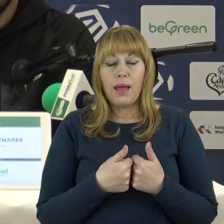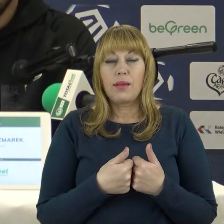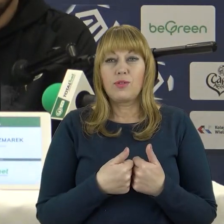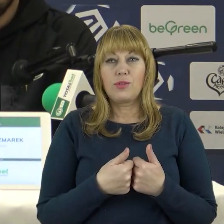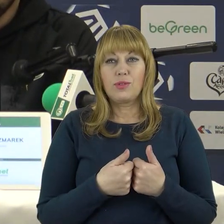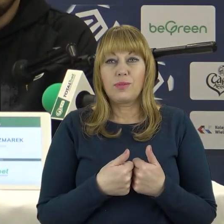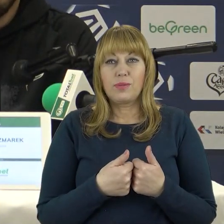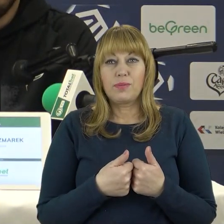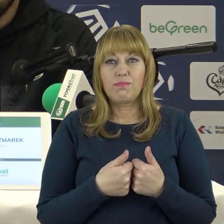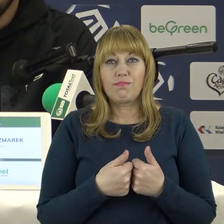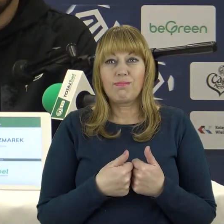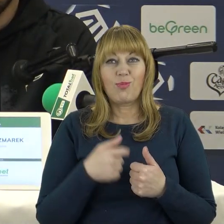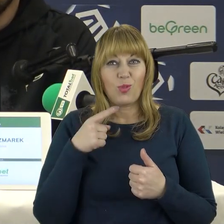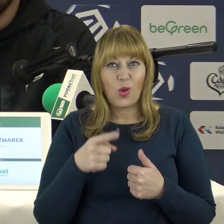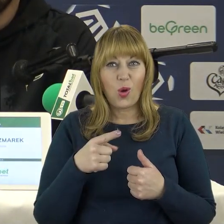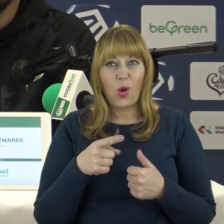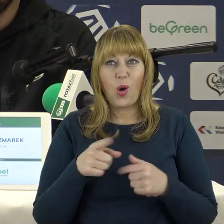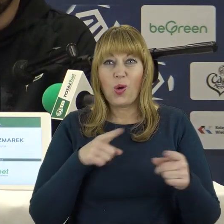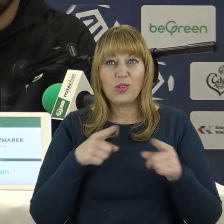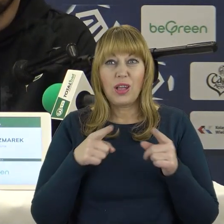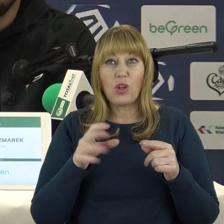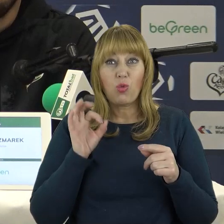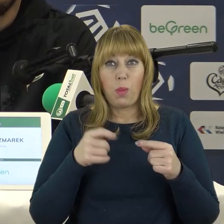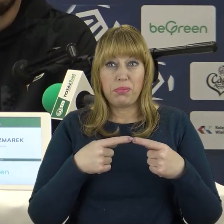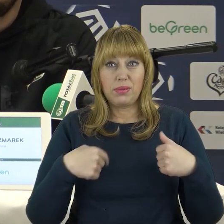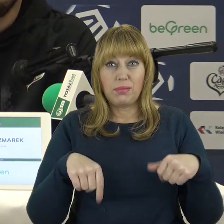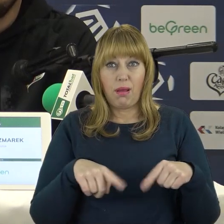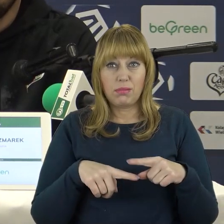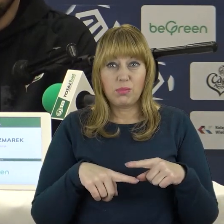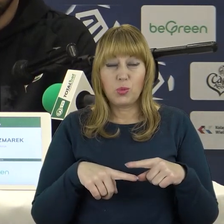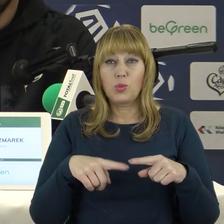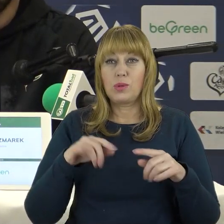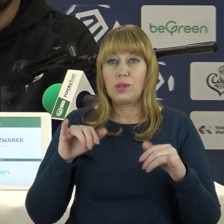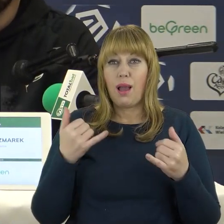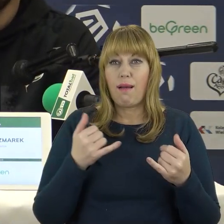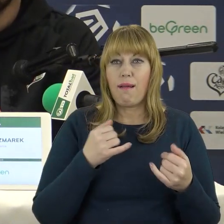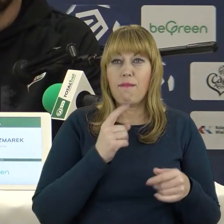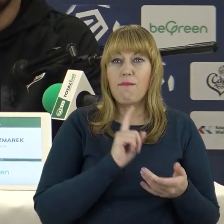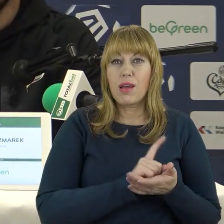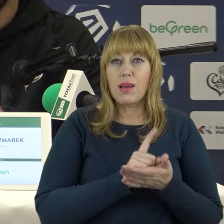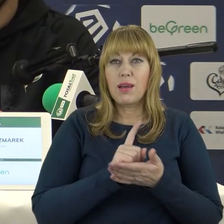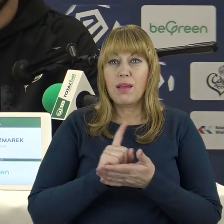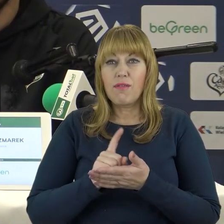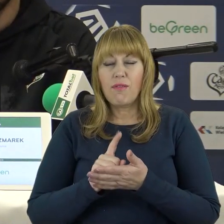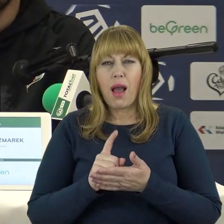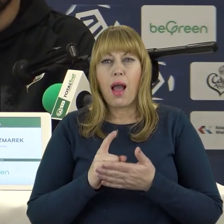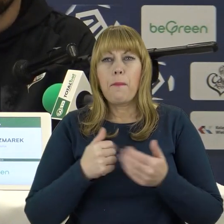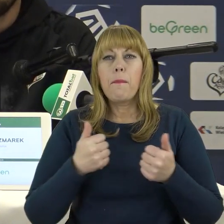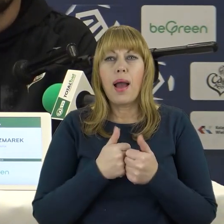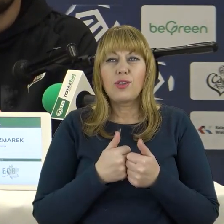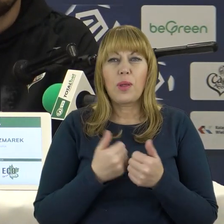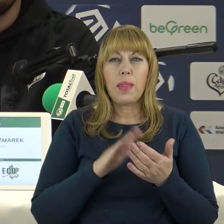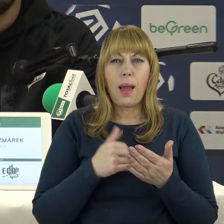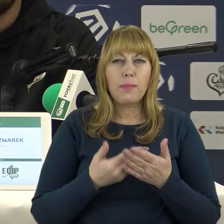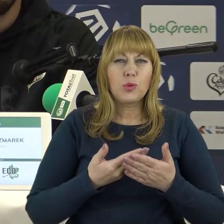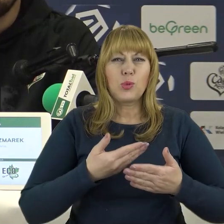cechą i jakością dobrych zespołów. Żeby wygrywać te mecze, które się nie układają do końca. Żeby